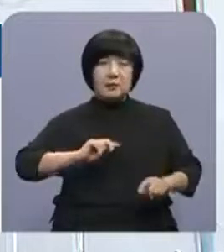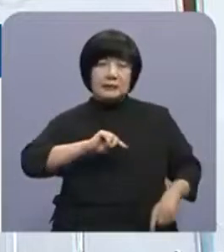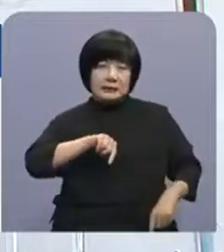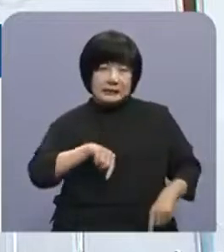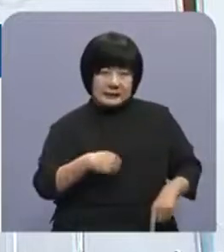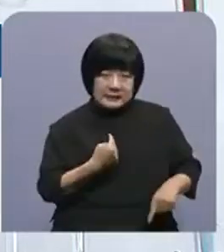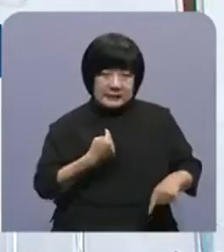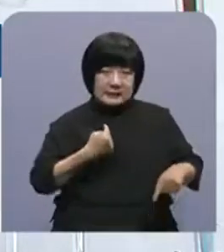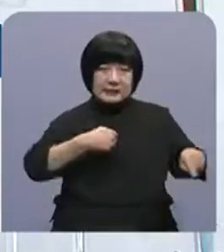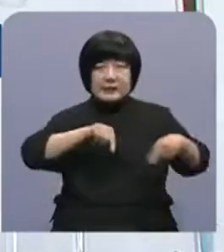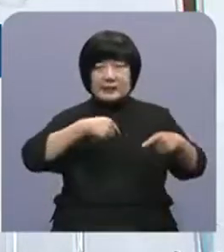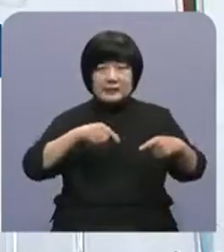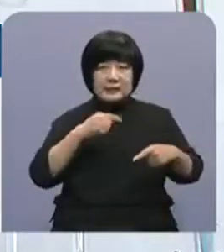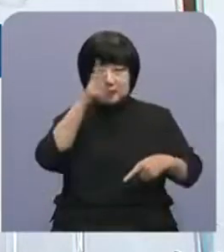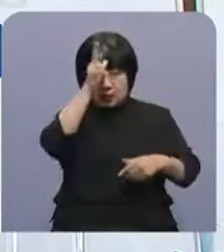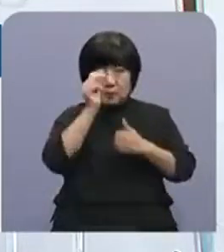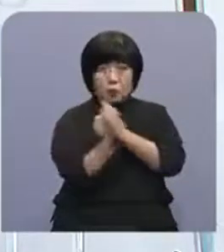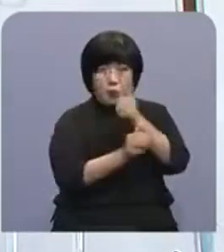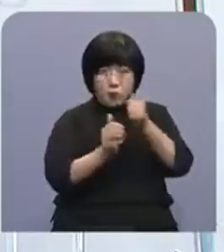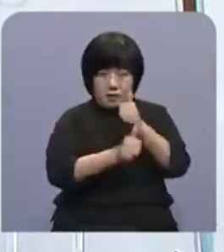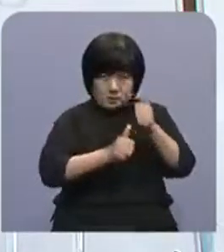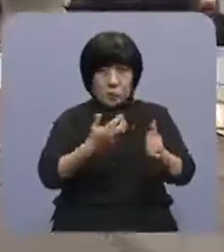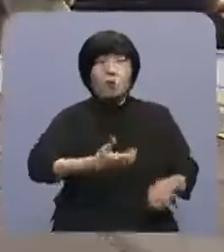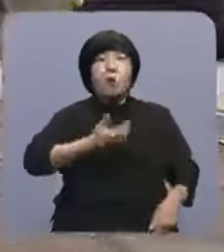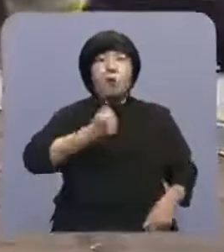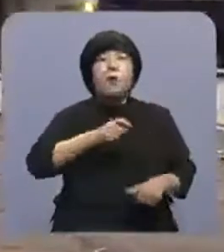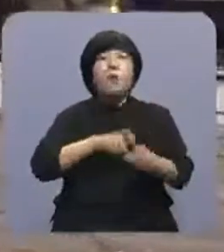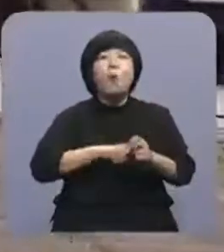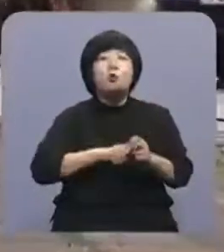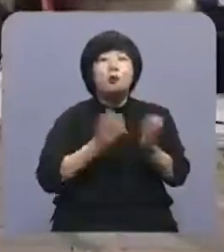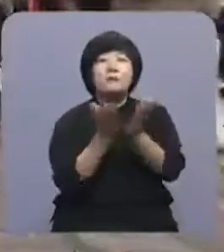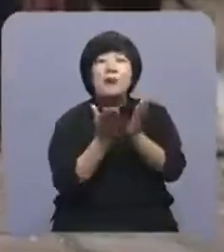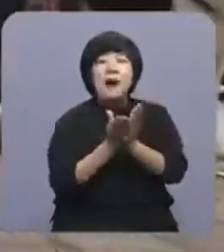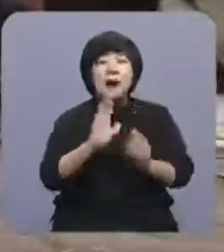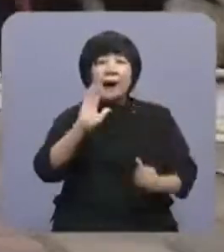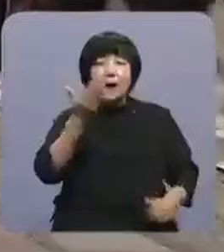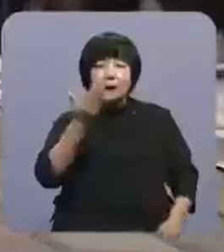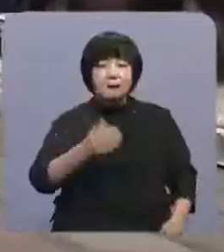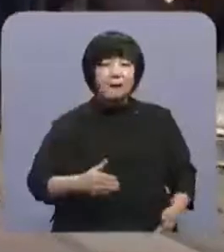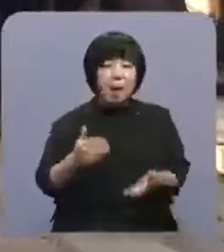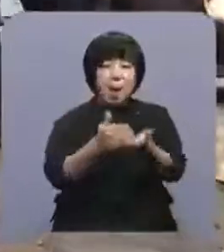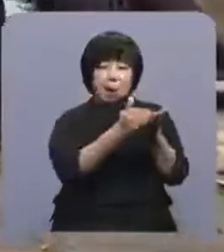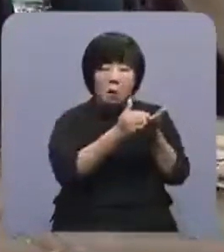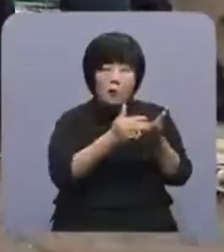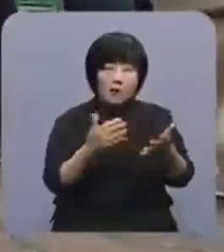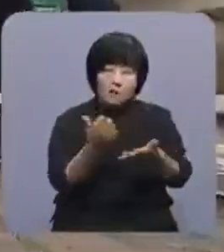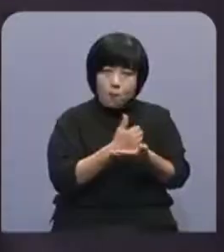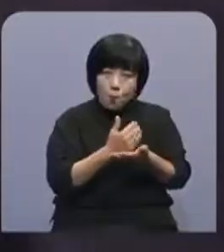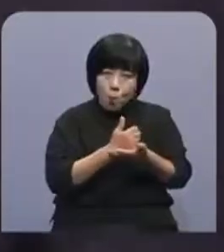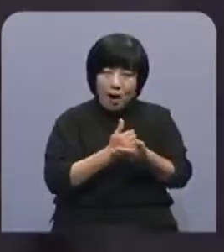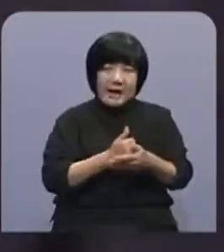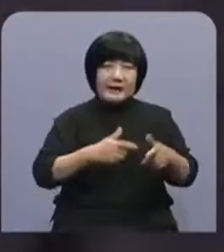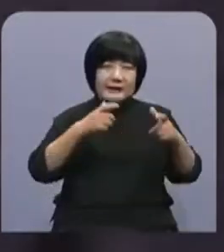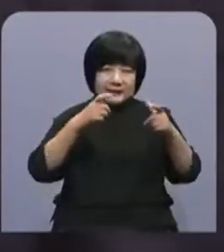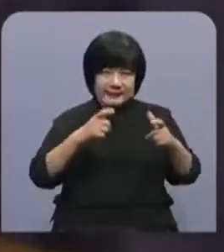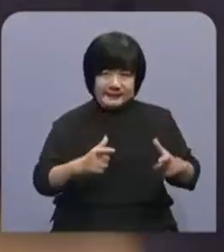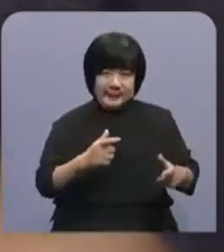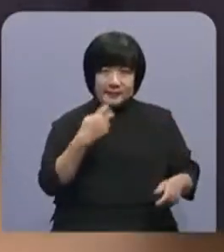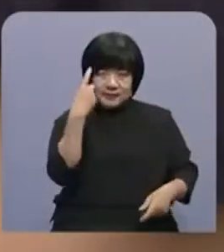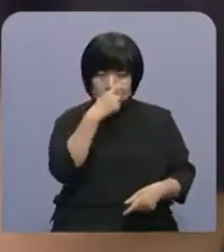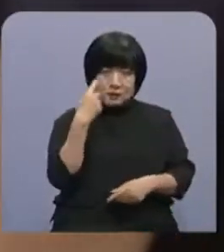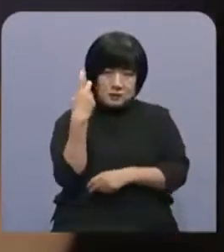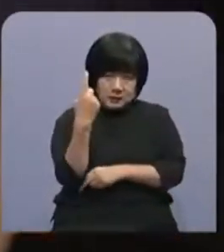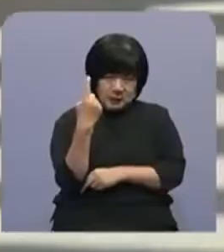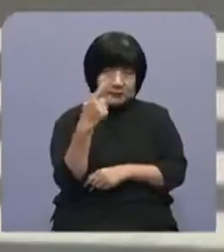위원회의 고유한 목적에도 부합하고 또 그렇게 또 조치 내역과 건의 사항 등을 모아 지역 치안 정책에도 반영할